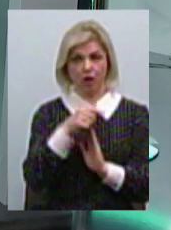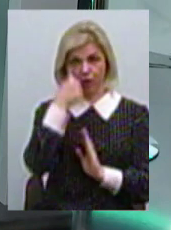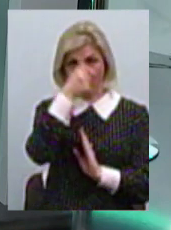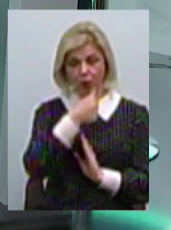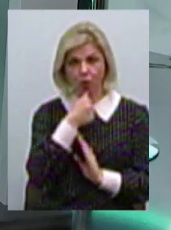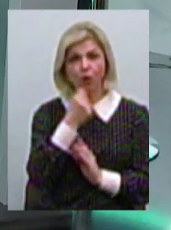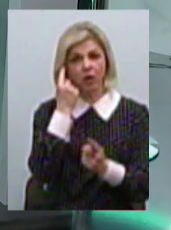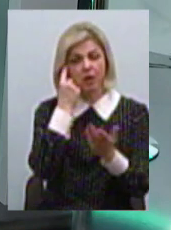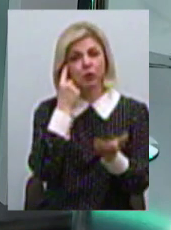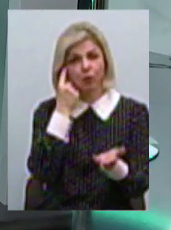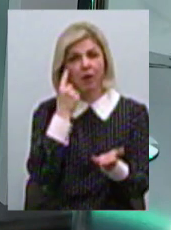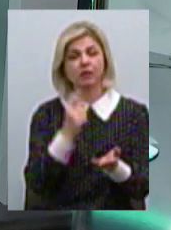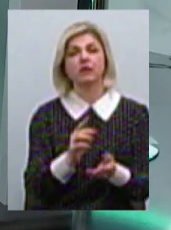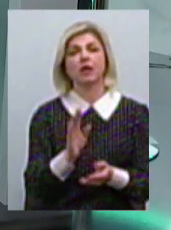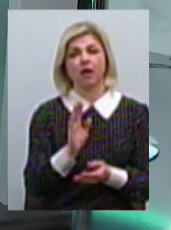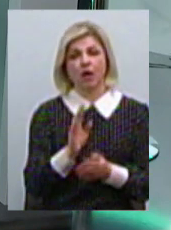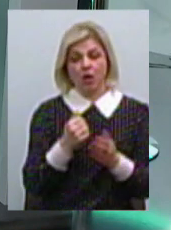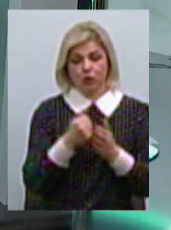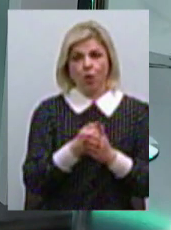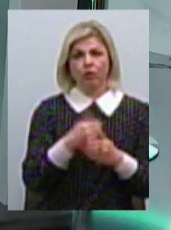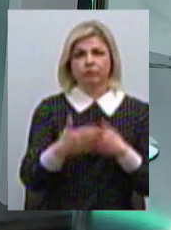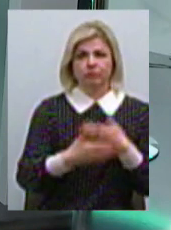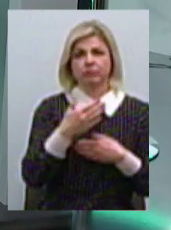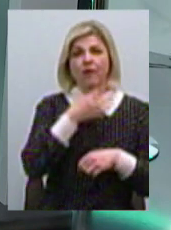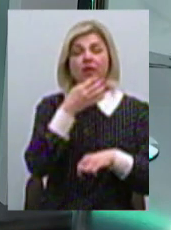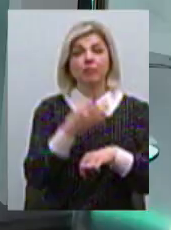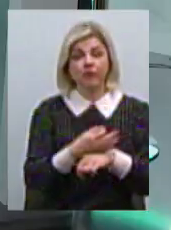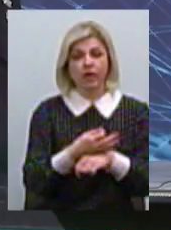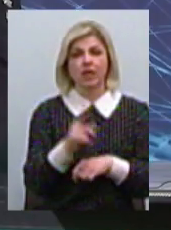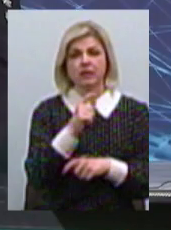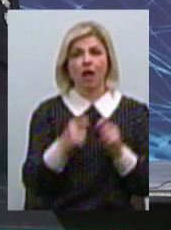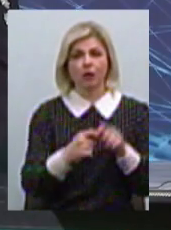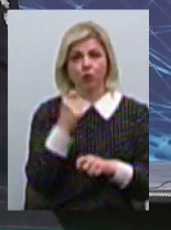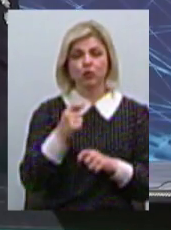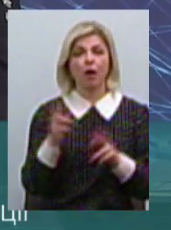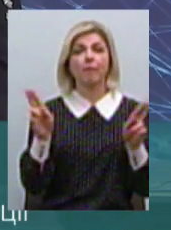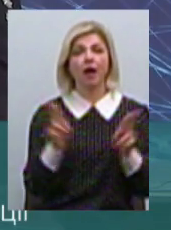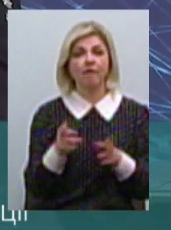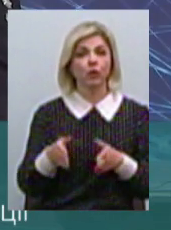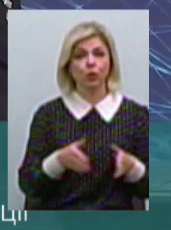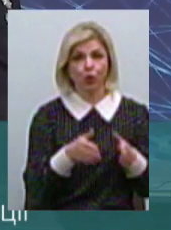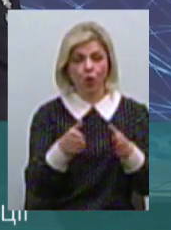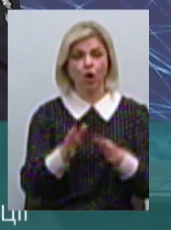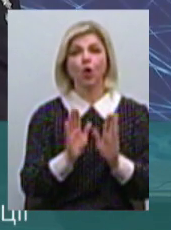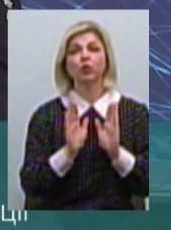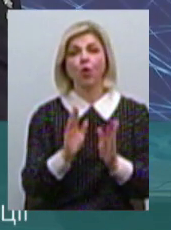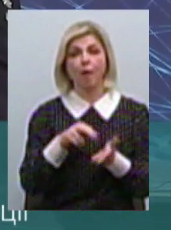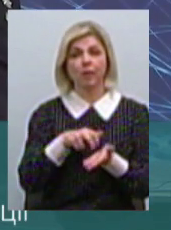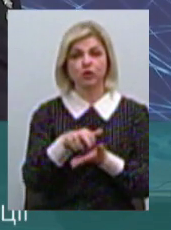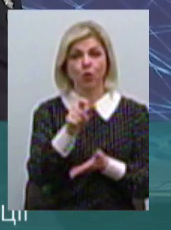тільки задумайтесь, притягнуто до відповідальності, тобто за порушення правил дорожнього руху самих тільки